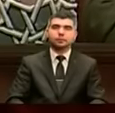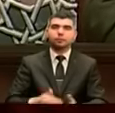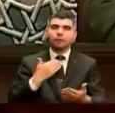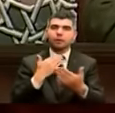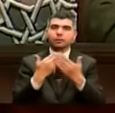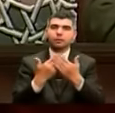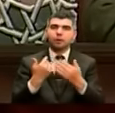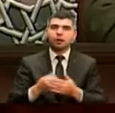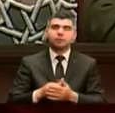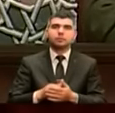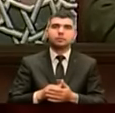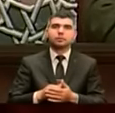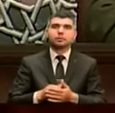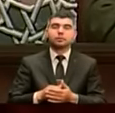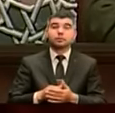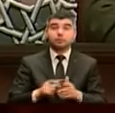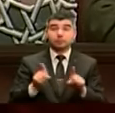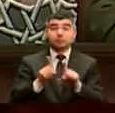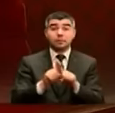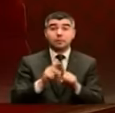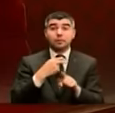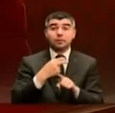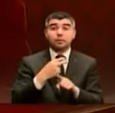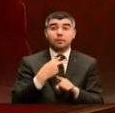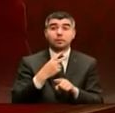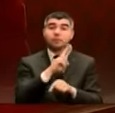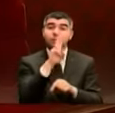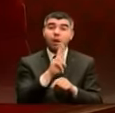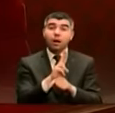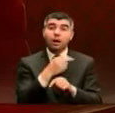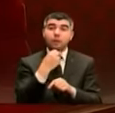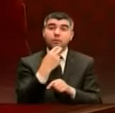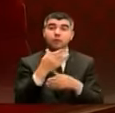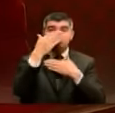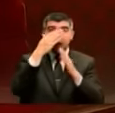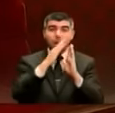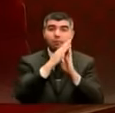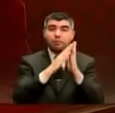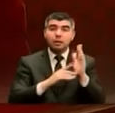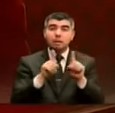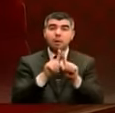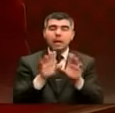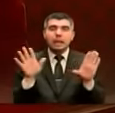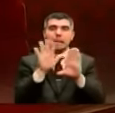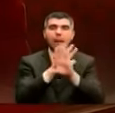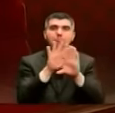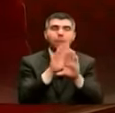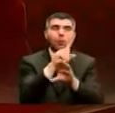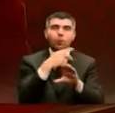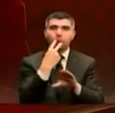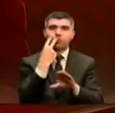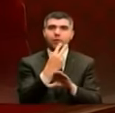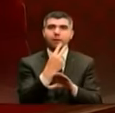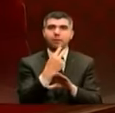شكرا السيد النائب المحترم والسيد النائب المتتبع لطرحكم السؤال. يقول المملكة المغربية تعيش في ظلام دامس، لان بديتي بالقرى